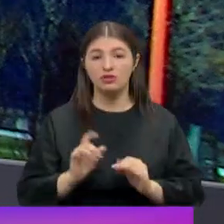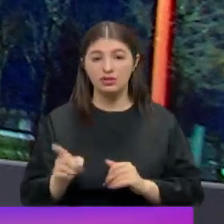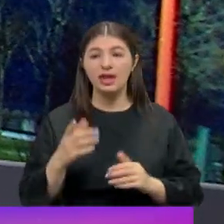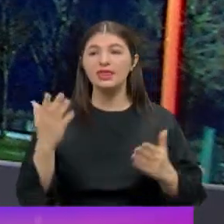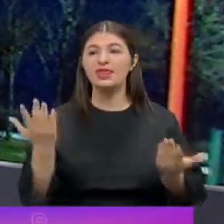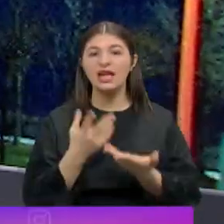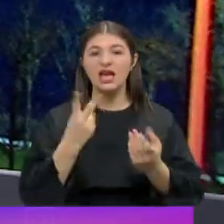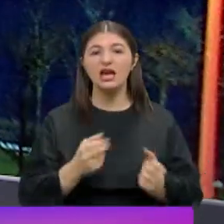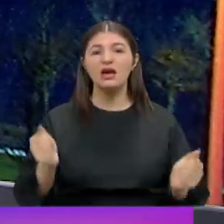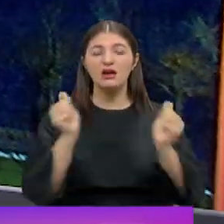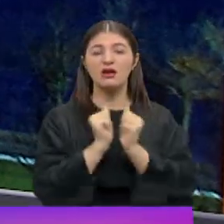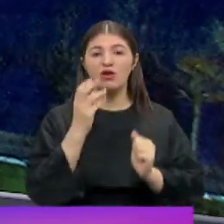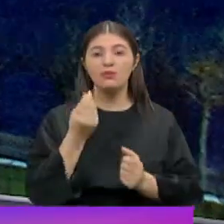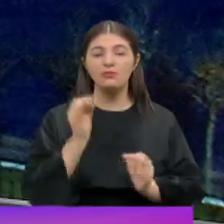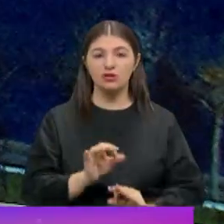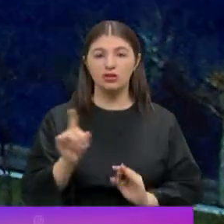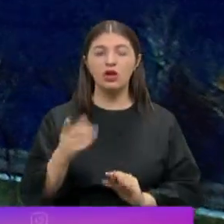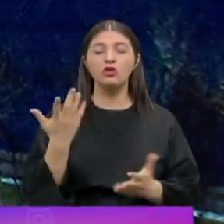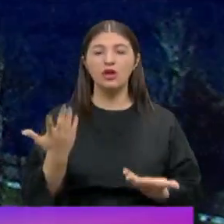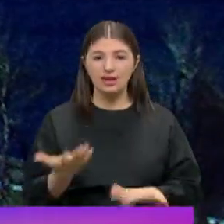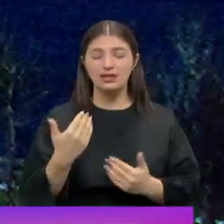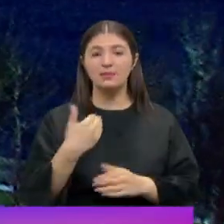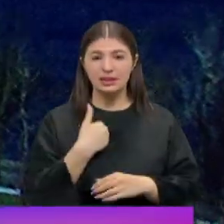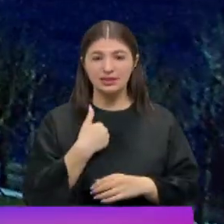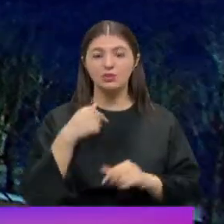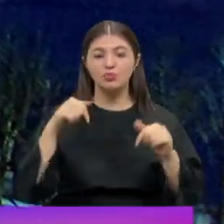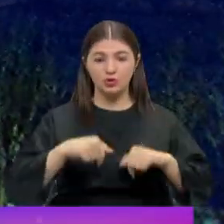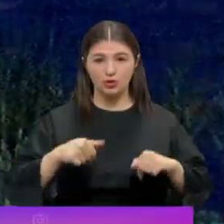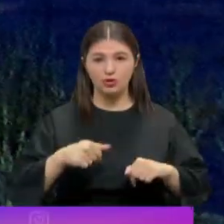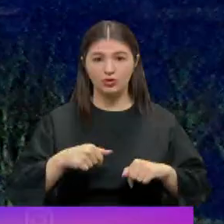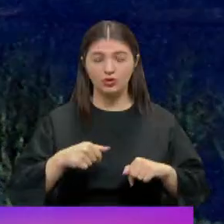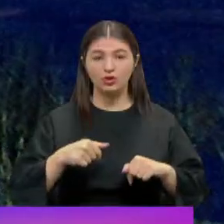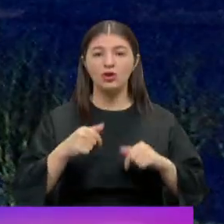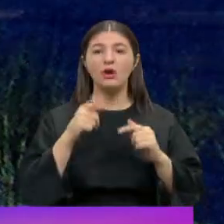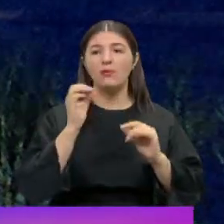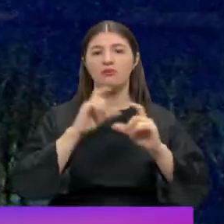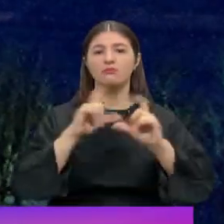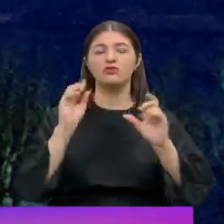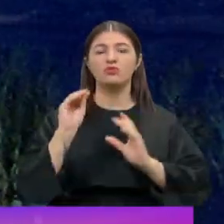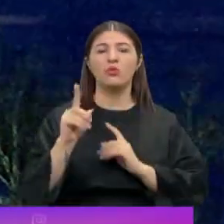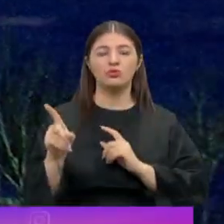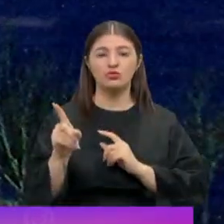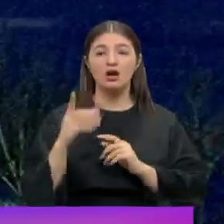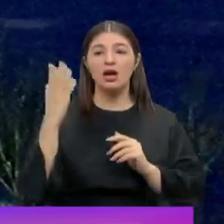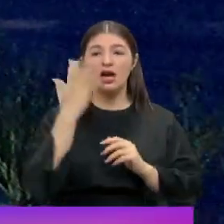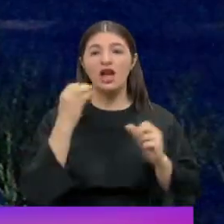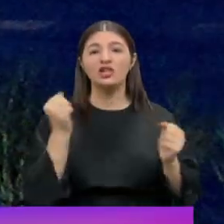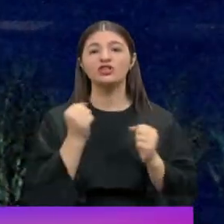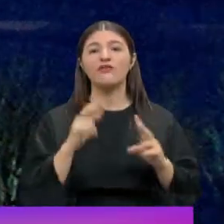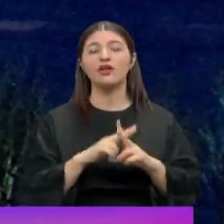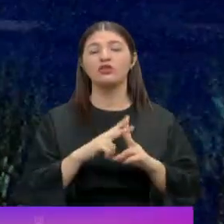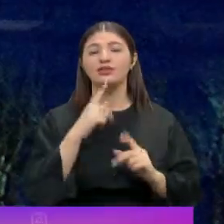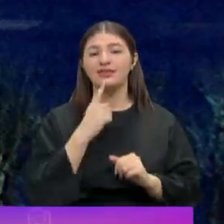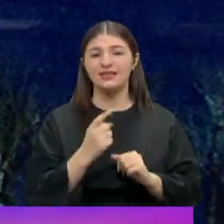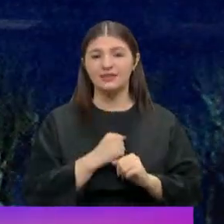O neredeyse iki katına çıkmaya başladı Dolayısıyla Biz bugün böyle bir manşetle çıktık karakışın